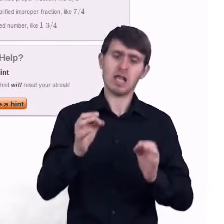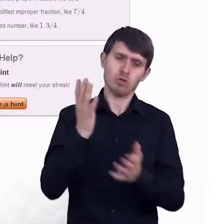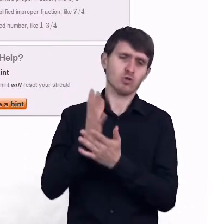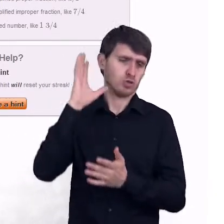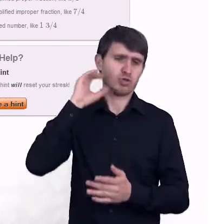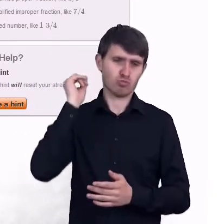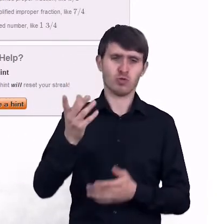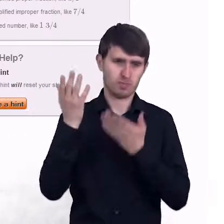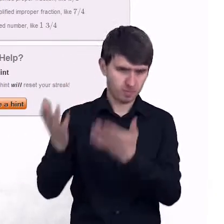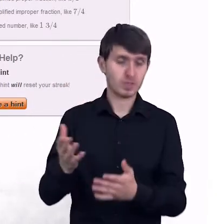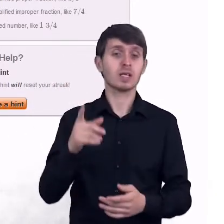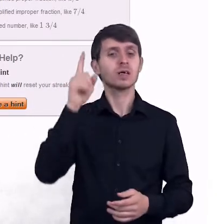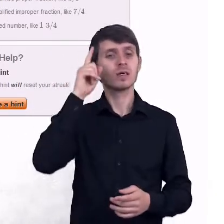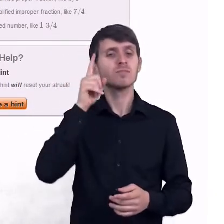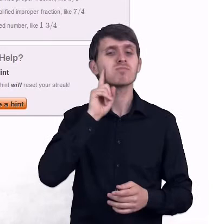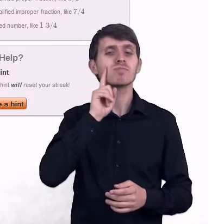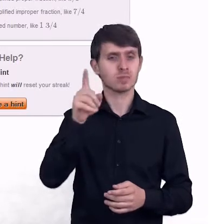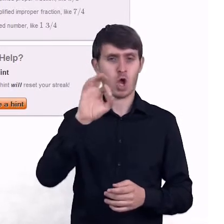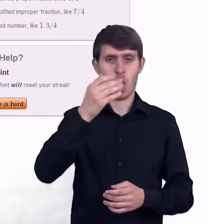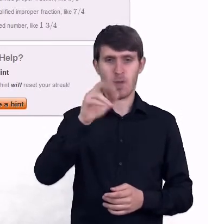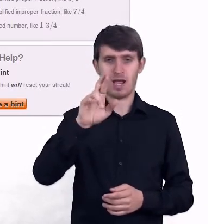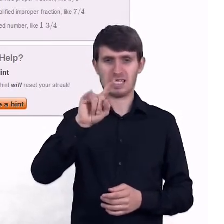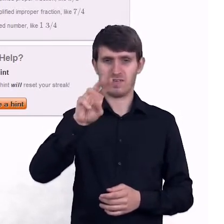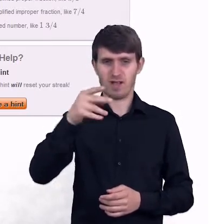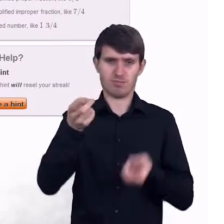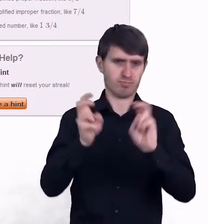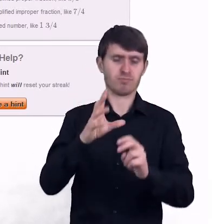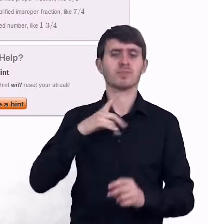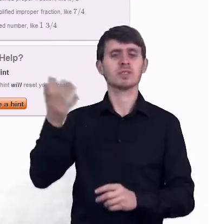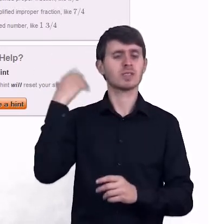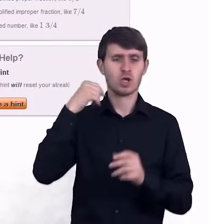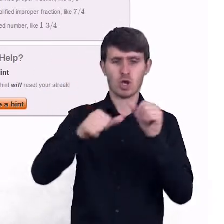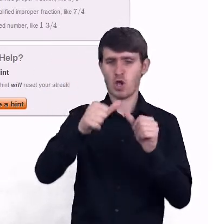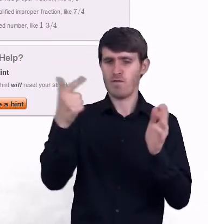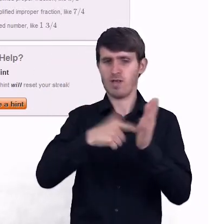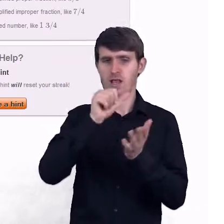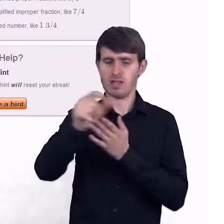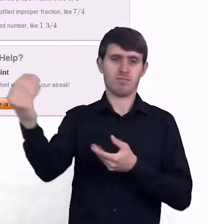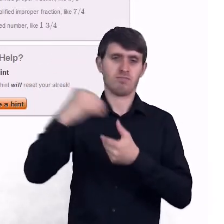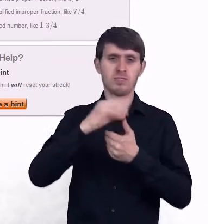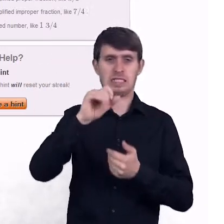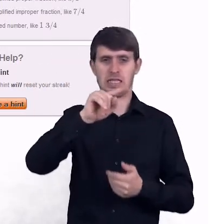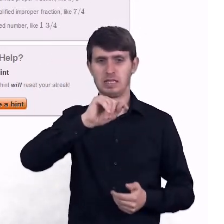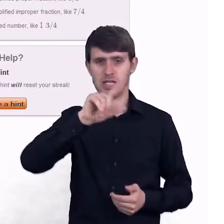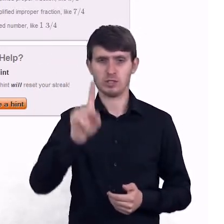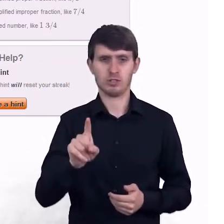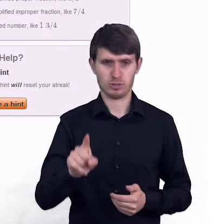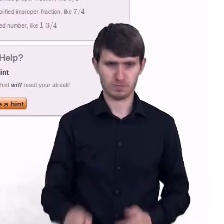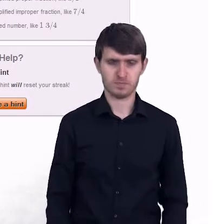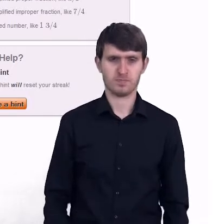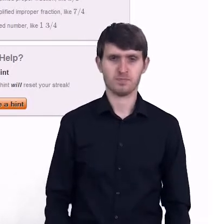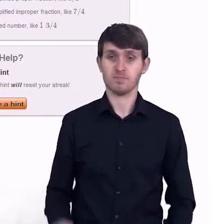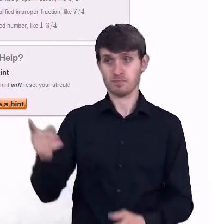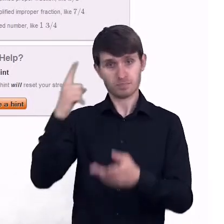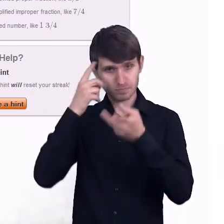mamy to ćwiczenie stworzył o marrylouanne jeden z naszych zdolnych Stażystów których Gościliśmy